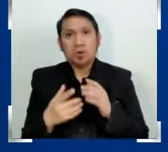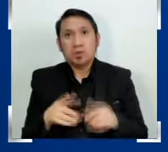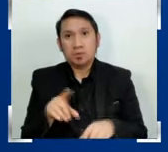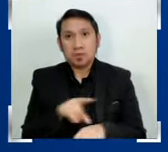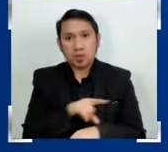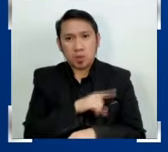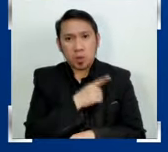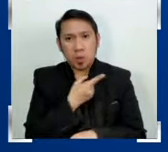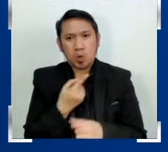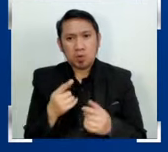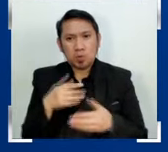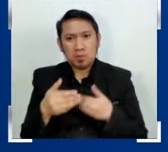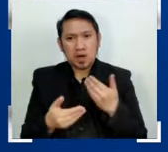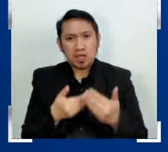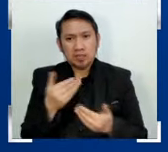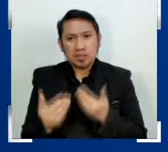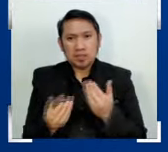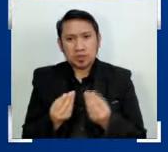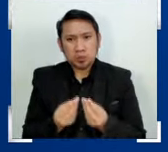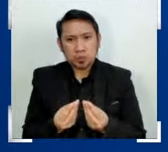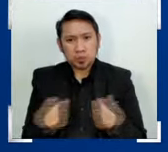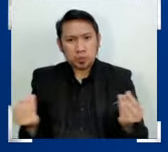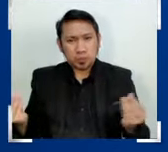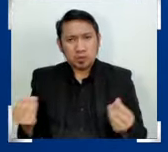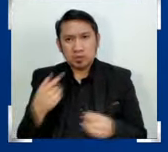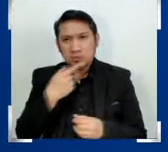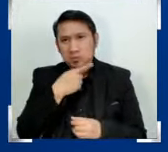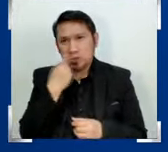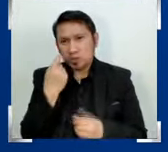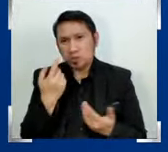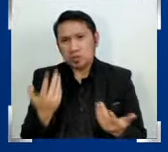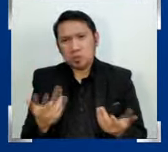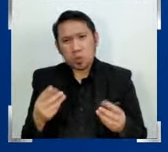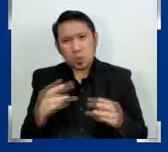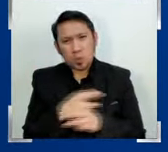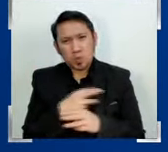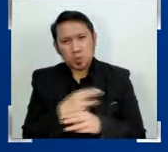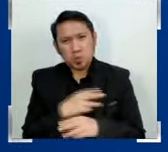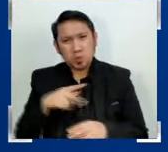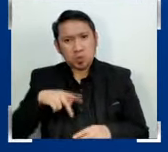gamutan dahil sa mostly nga po severe ang pneumonia nila. Hindi po sila